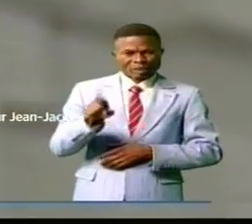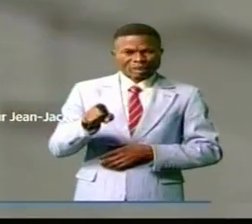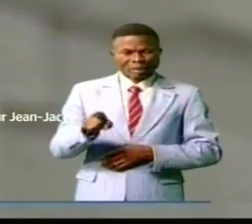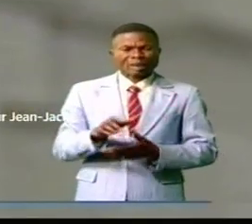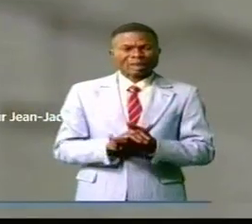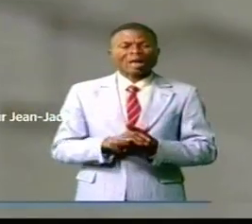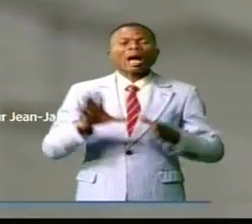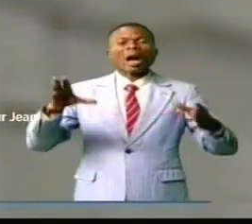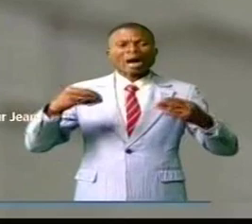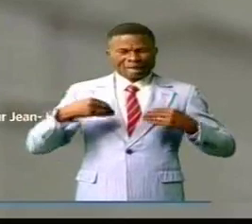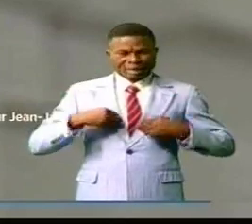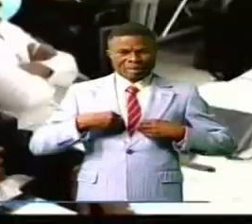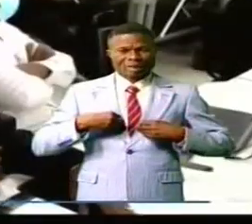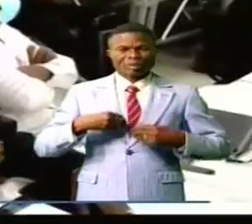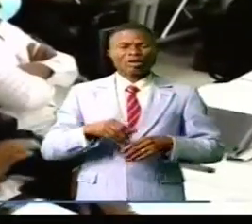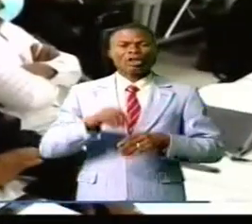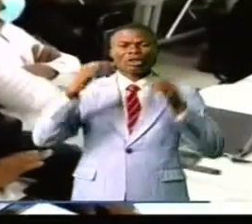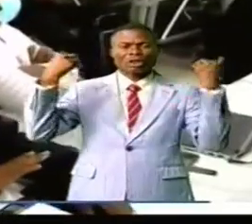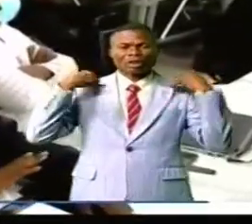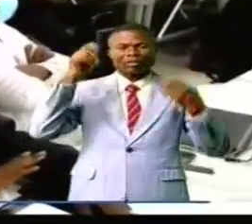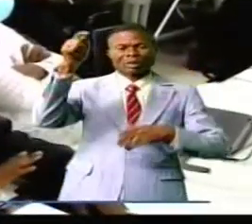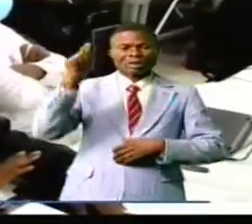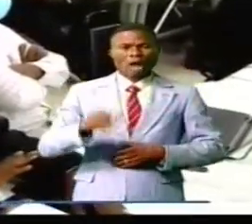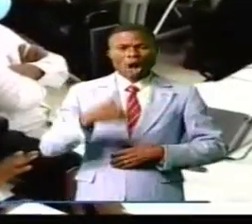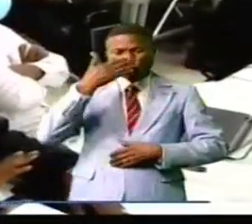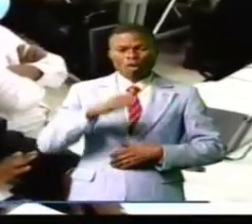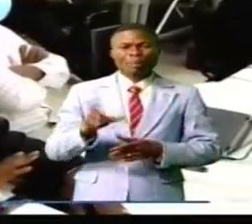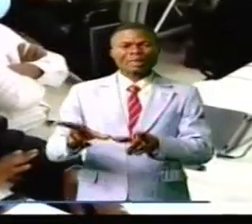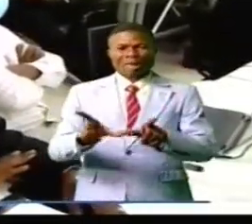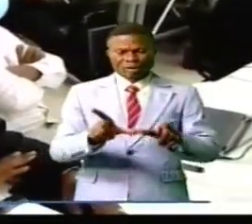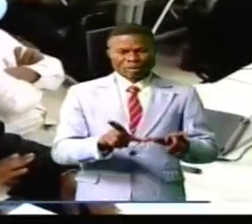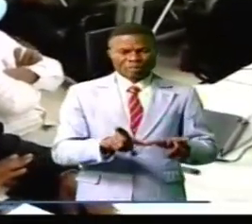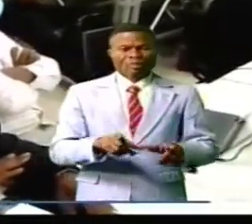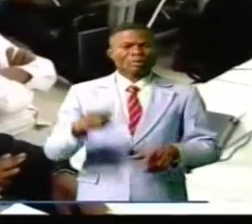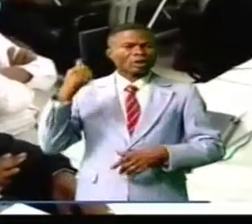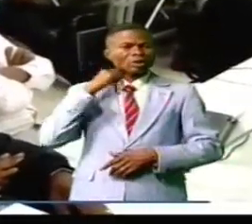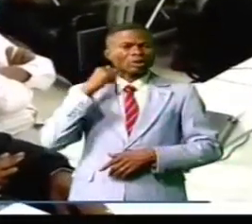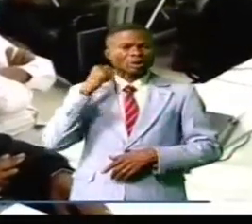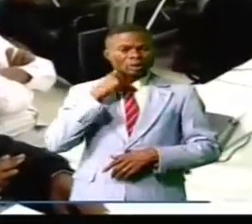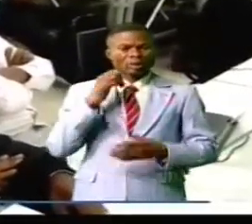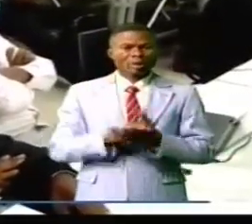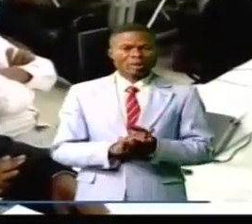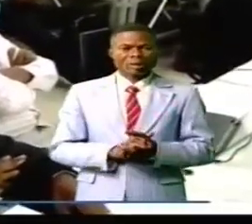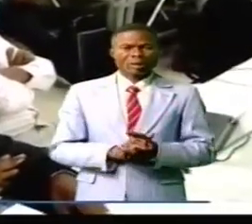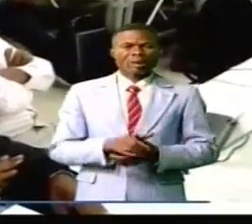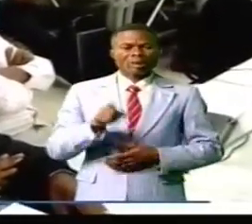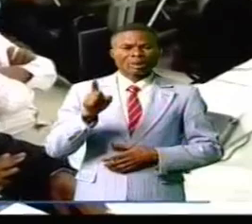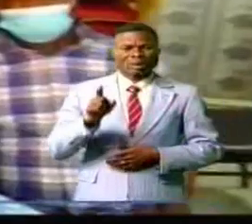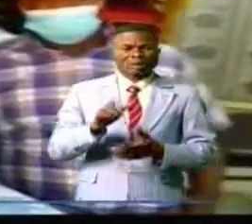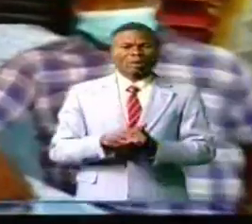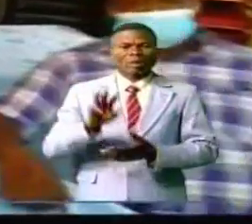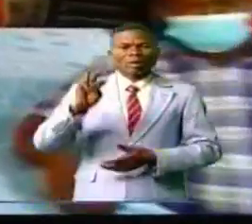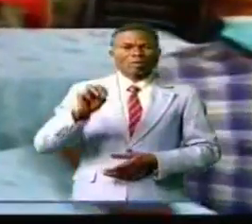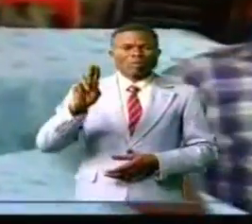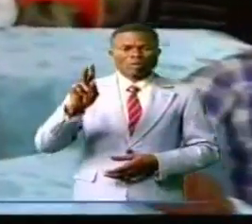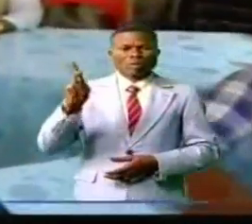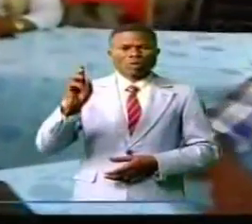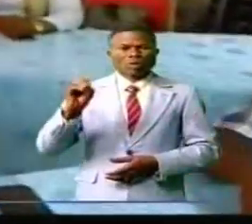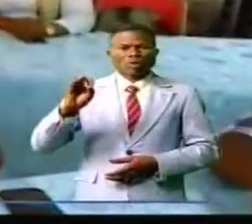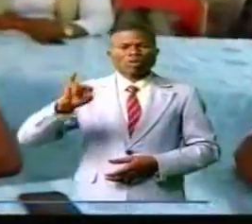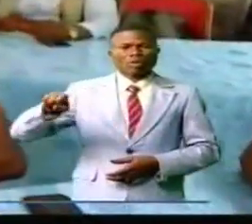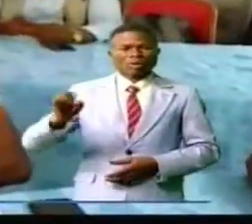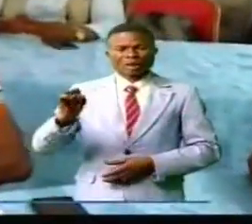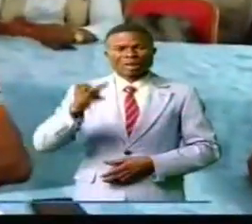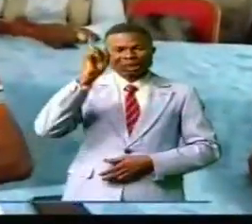aussi confirmé par le chef des divisions de la santé du Lualaba, le docteur Gérard Mwambu Mukoj, qui avance le chiffre